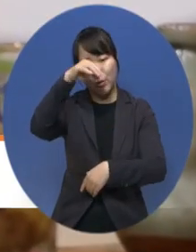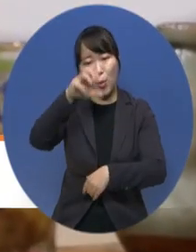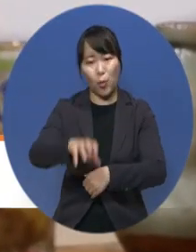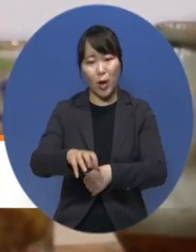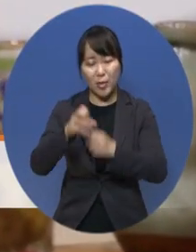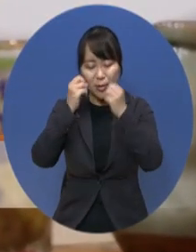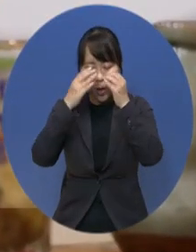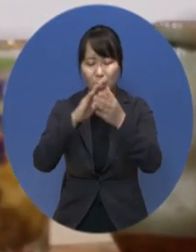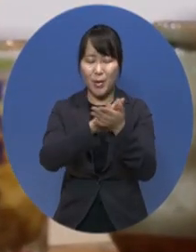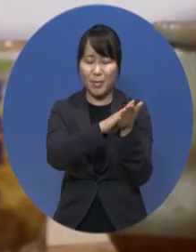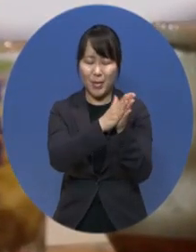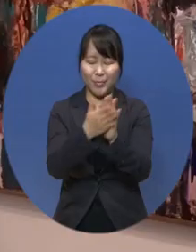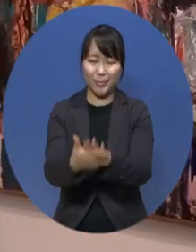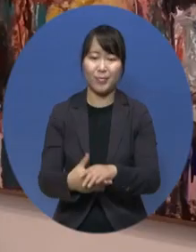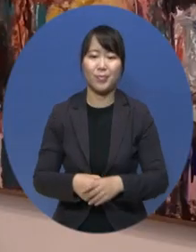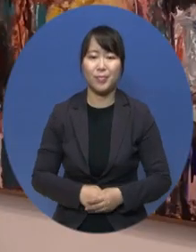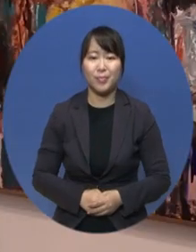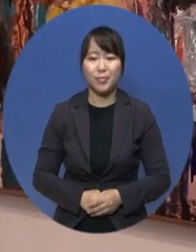새롭게 꾸몄습니다.